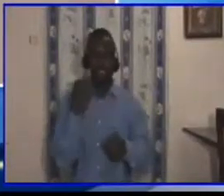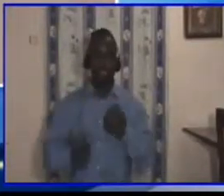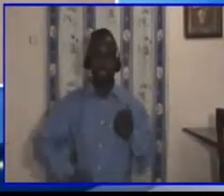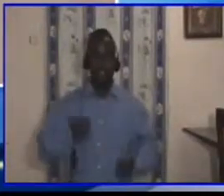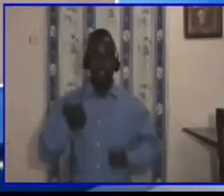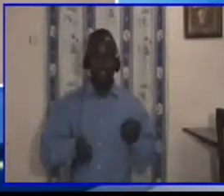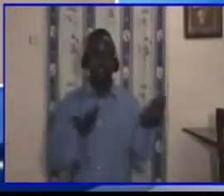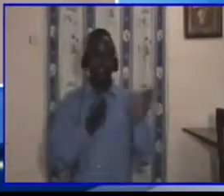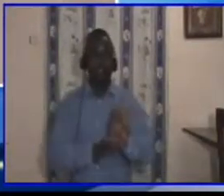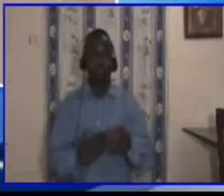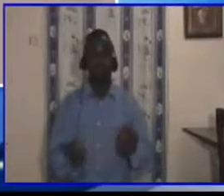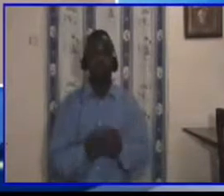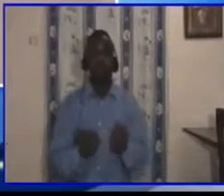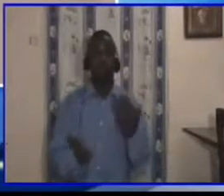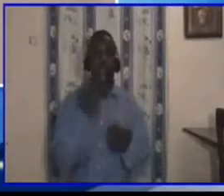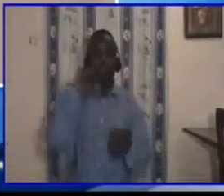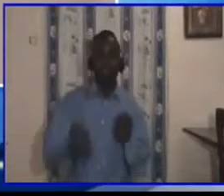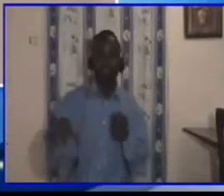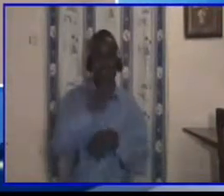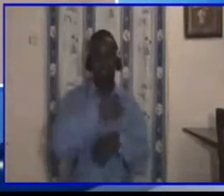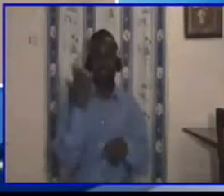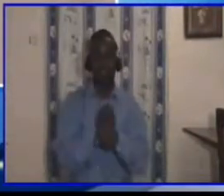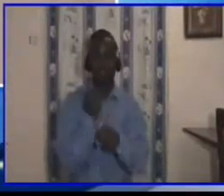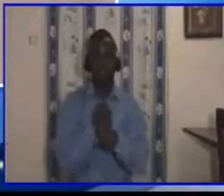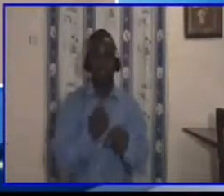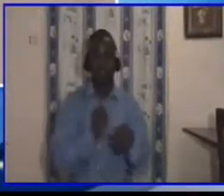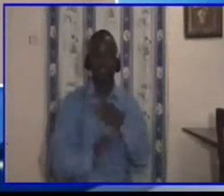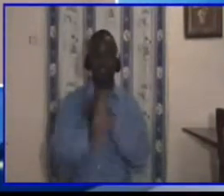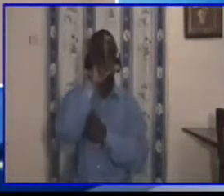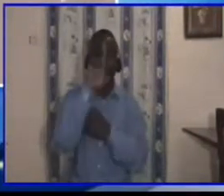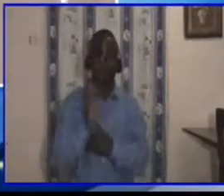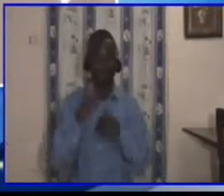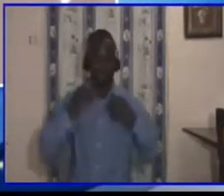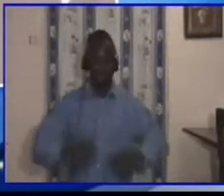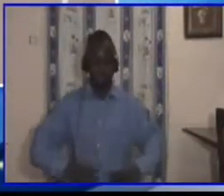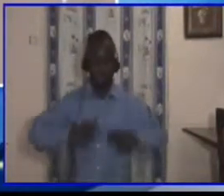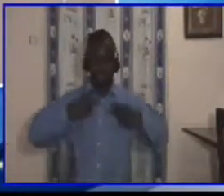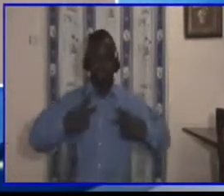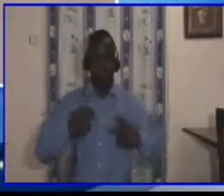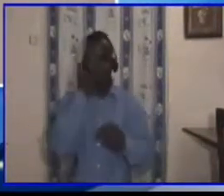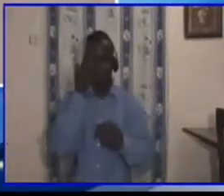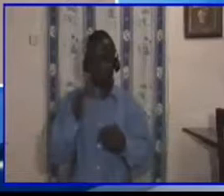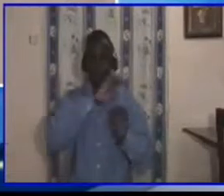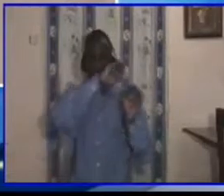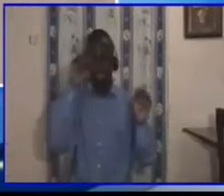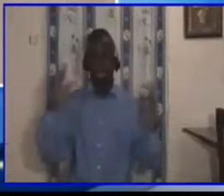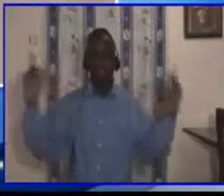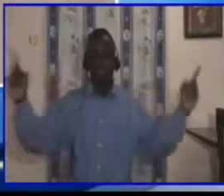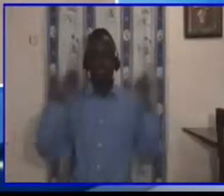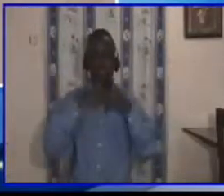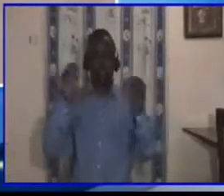vivente e perciò egli è il mediatore del nuovo patto affinché